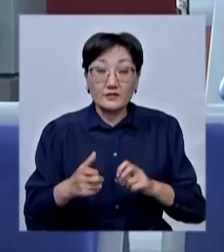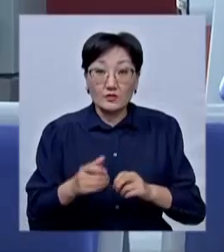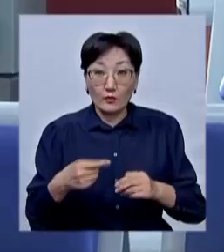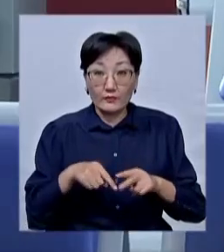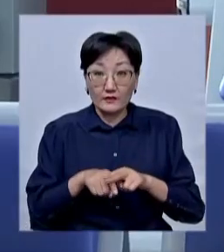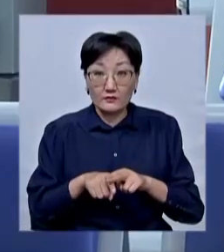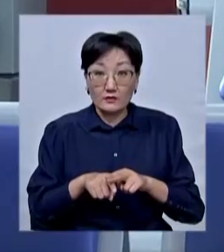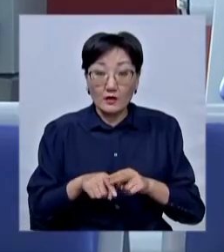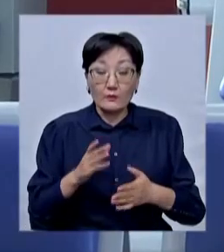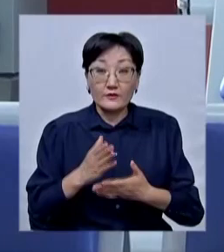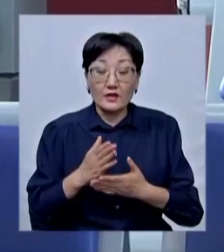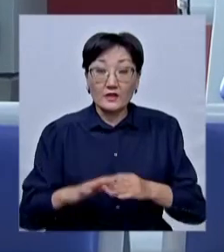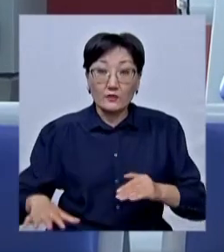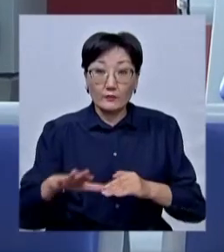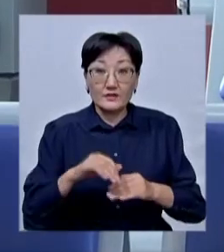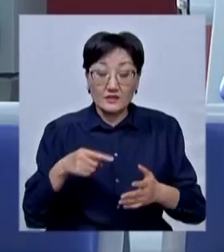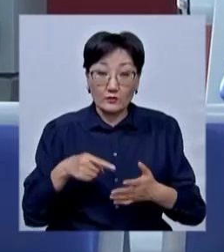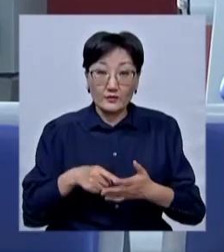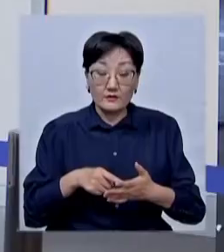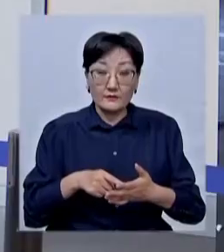санитарный контроль и окажутся на территории мегаполиса.